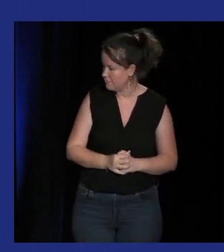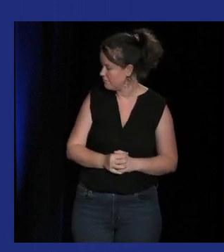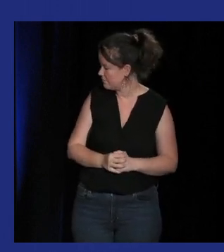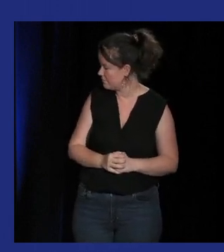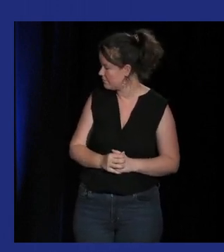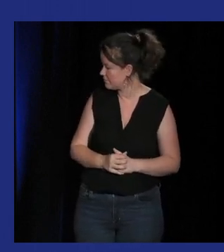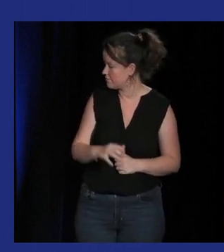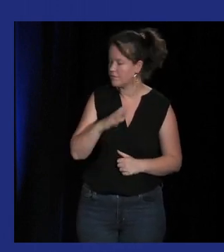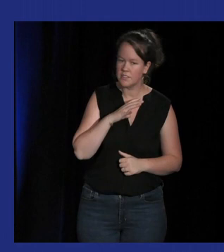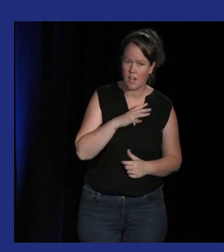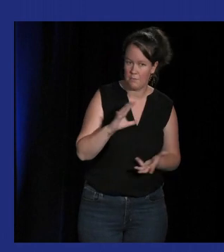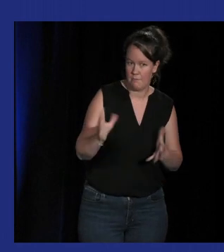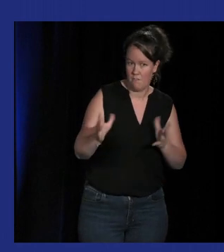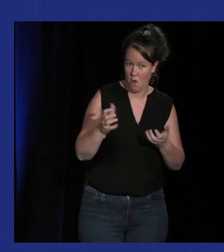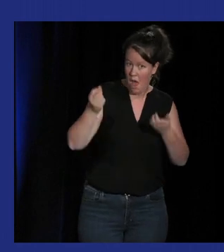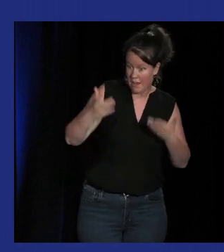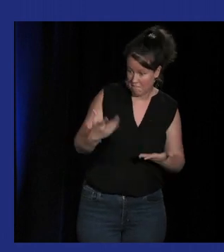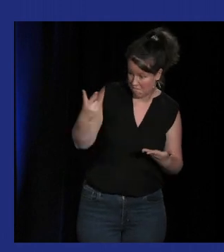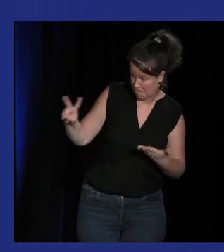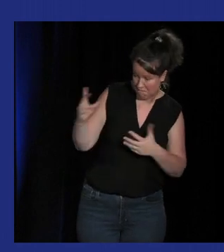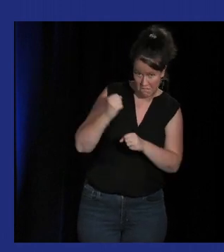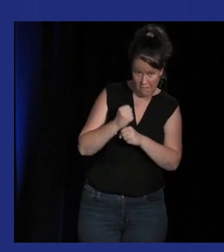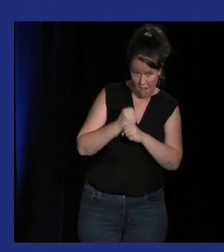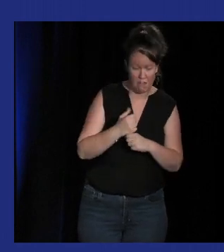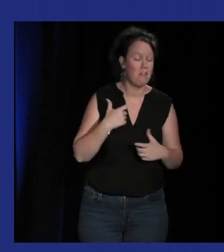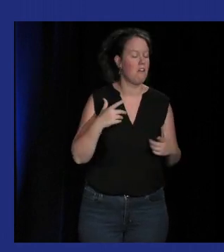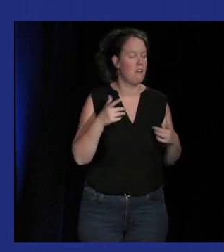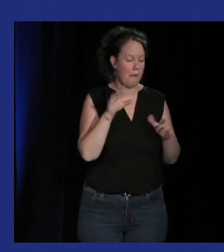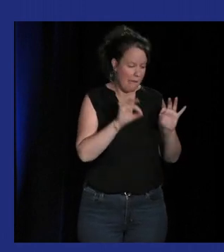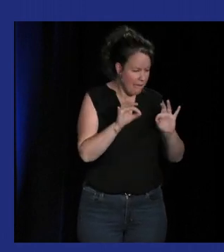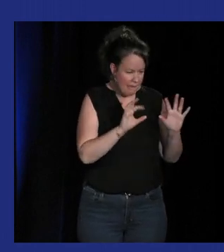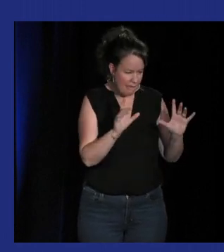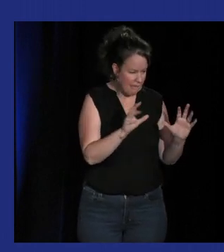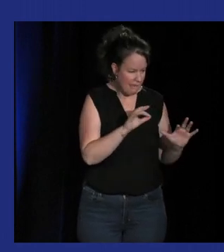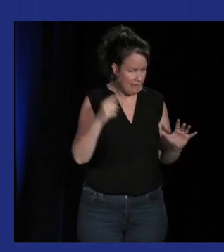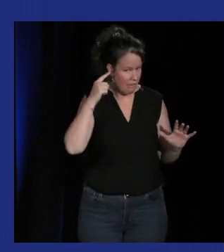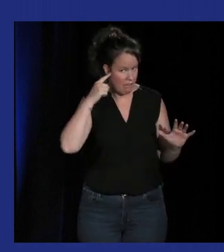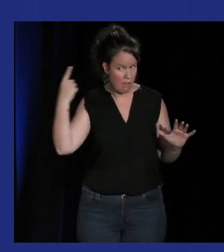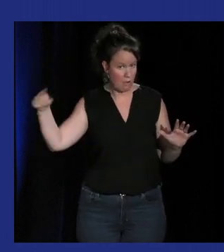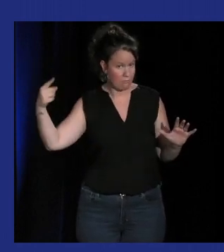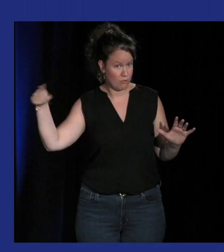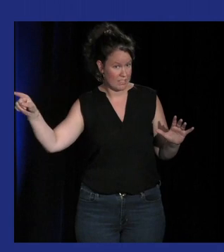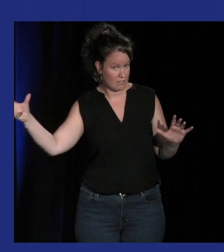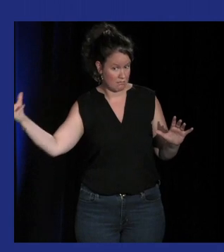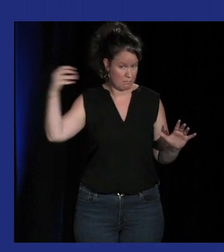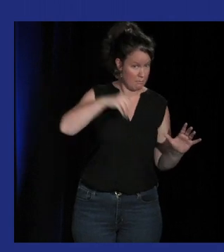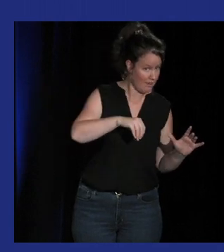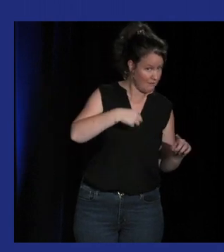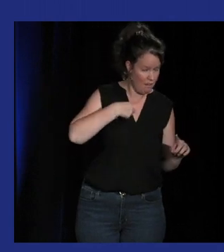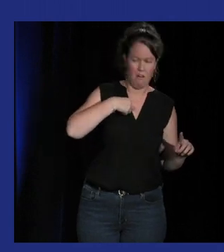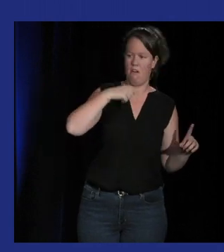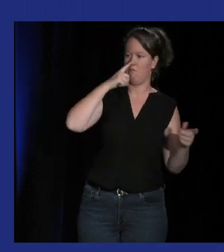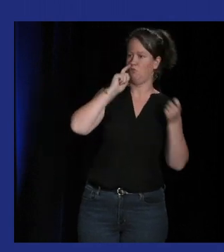y a eu une musique qui a pu arriver à un moment du développement ou tu te dis d'un coup d'un seul tel ça en design marcherait peut-être mieux avec ça ou inversement